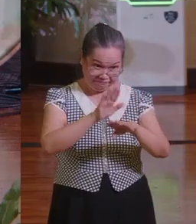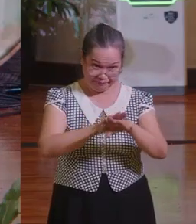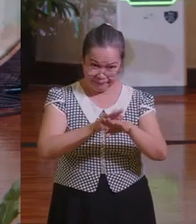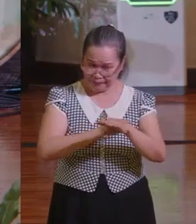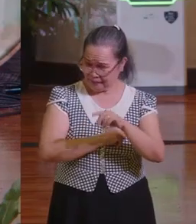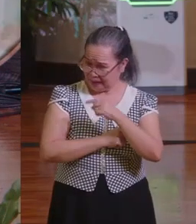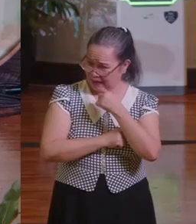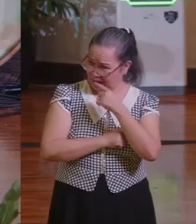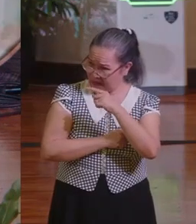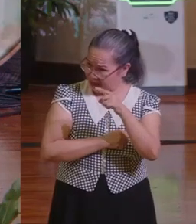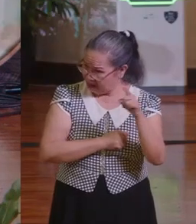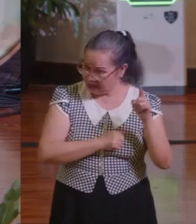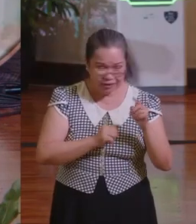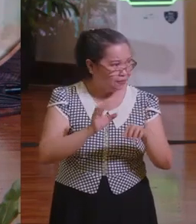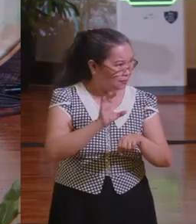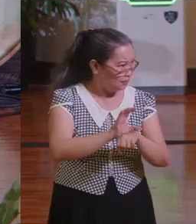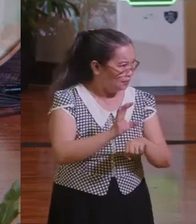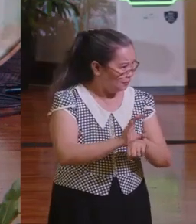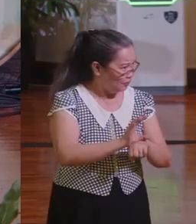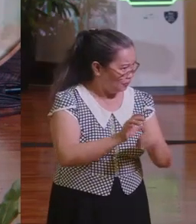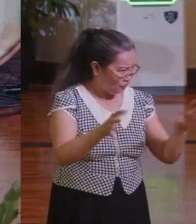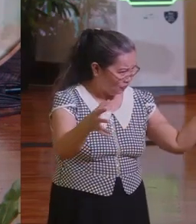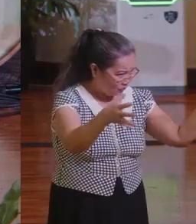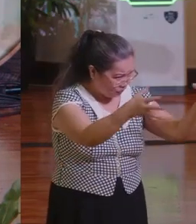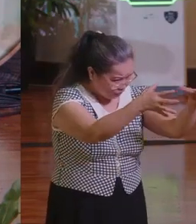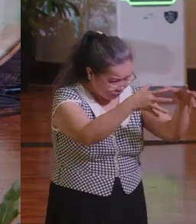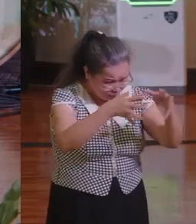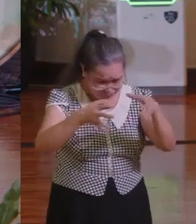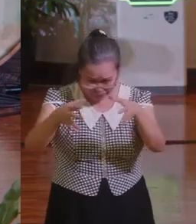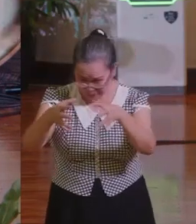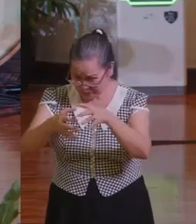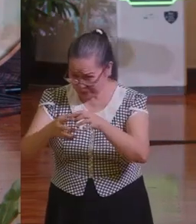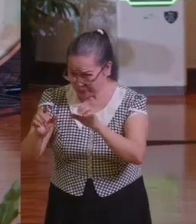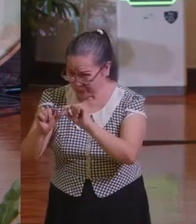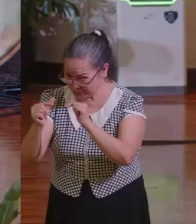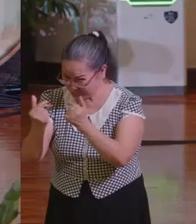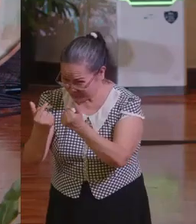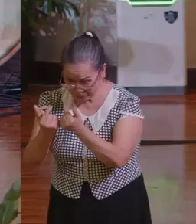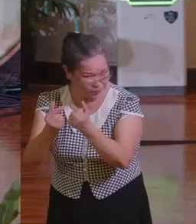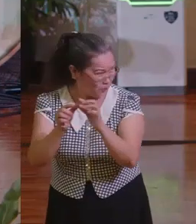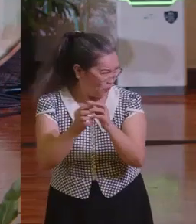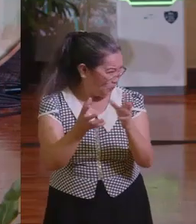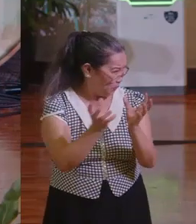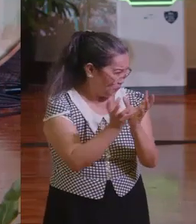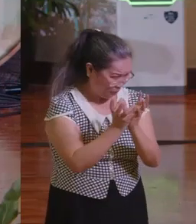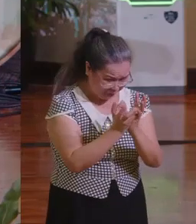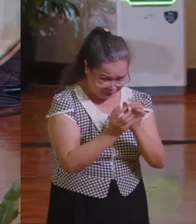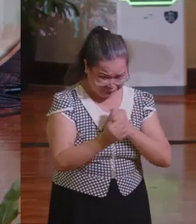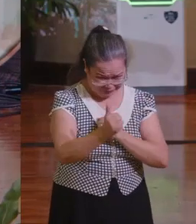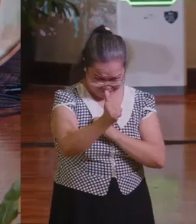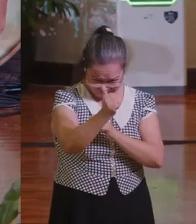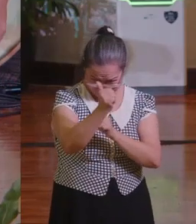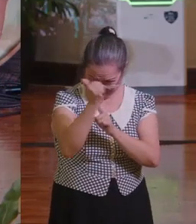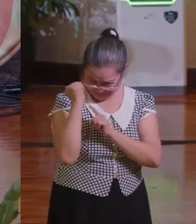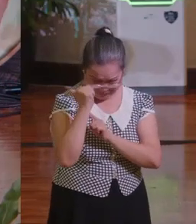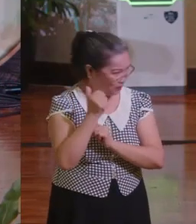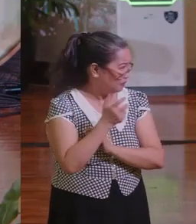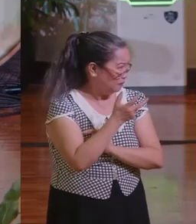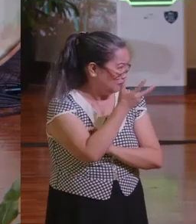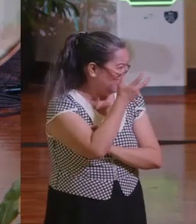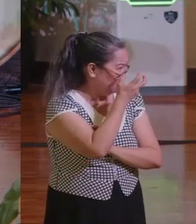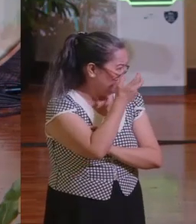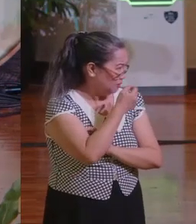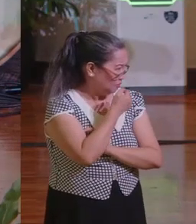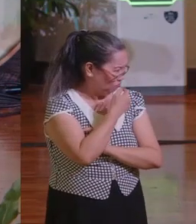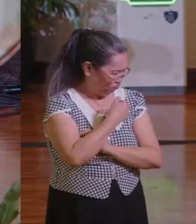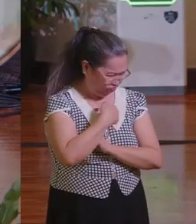ng buong iglesia, paalalahanan ng kanyang kasama sa growth group, if he refuses to listen even